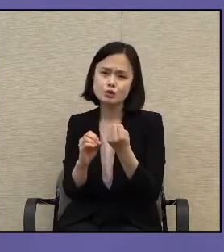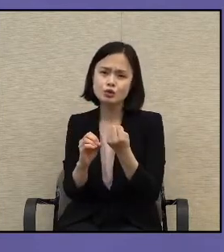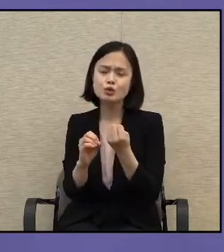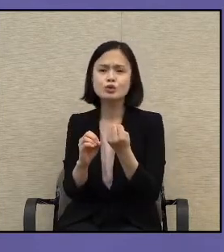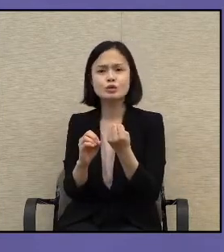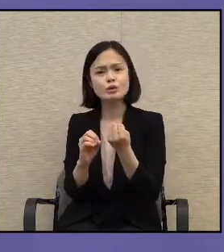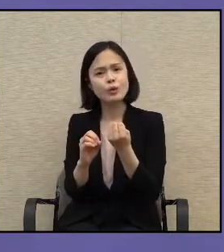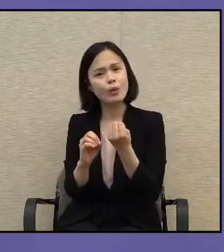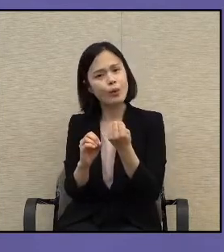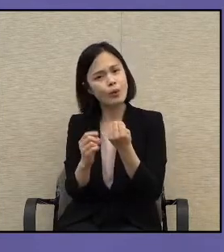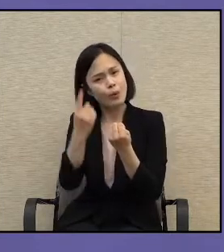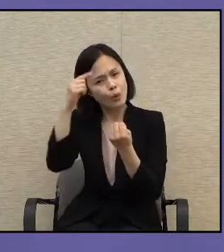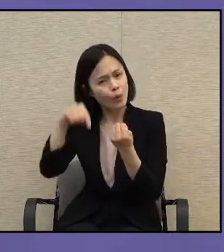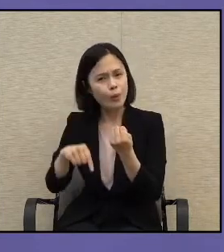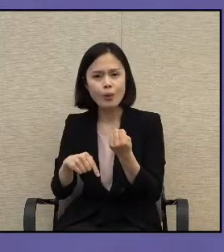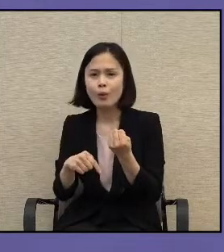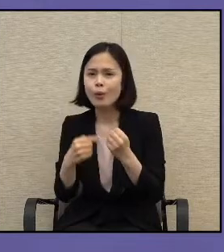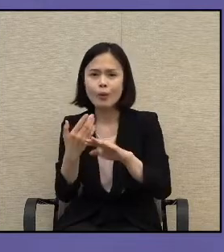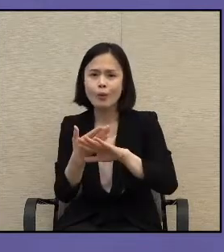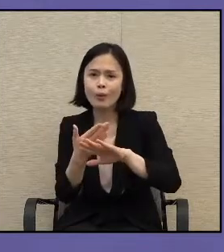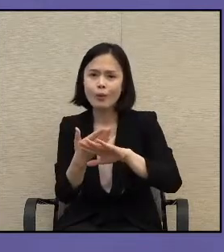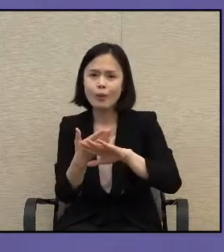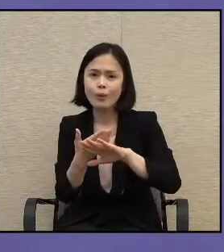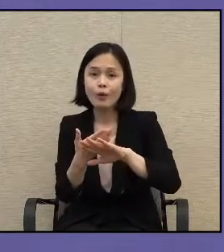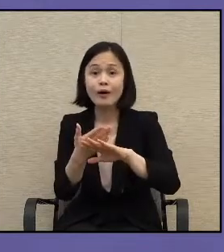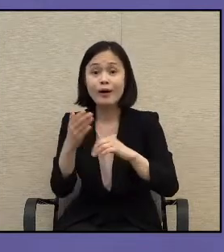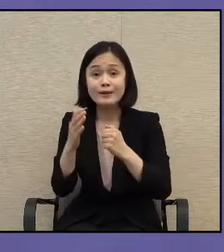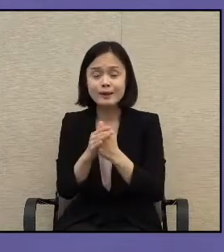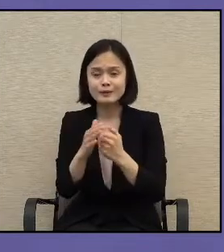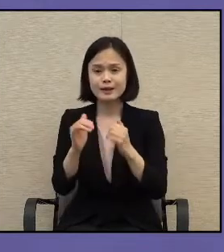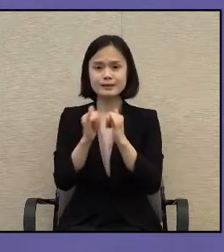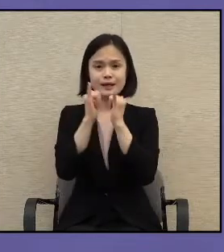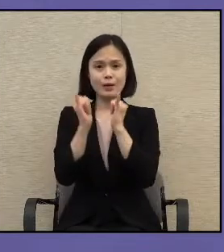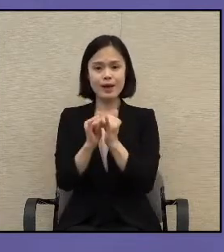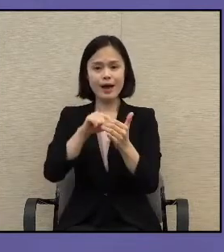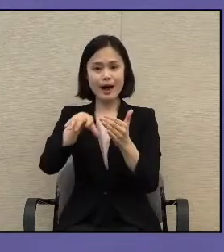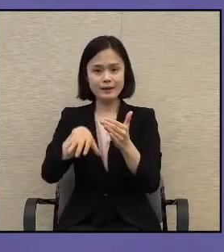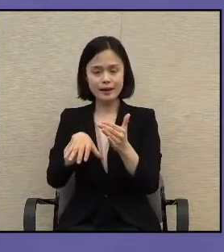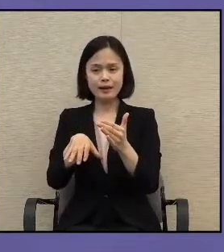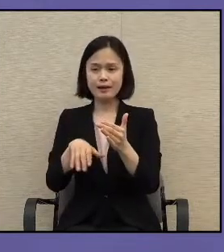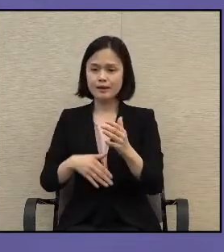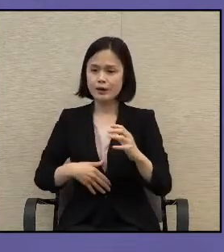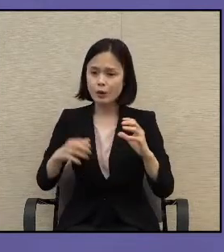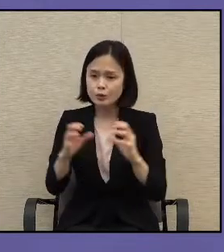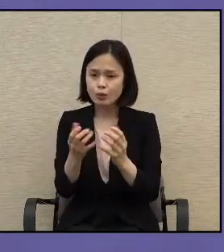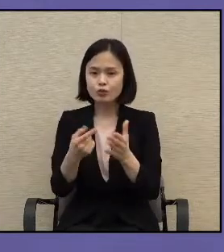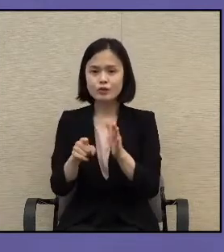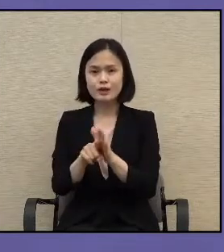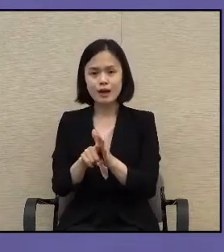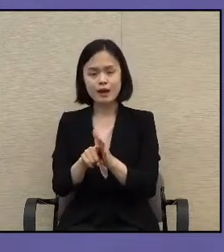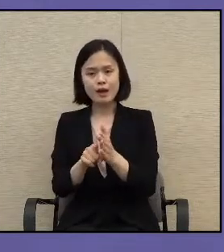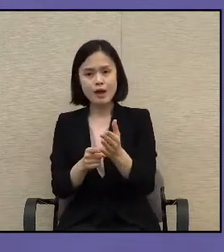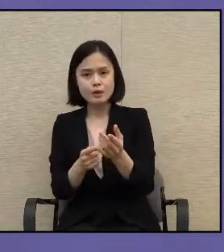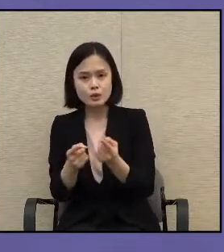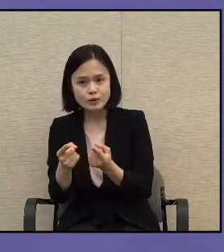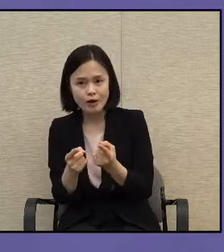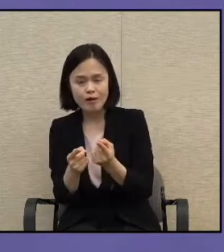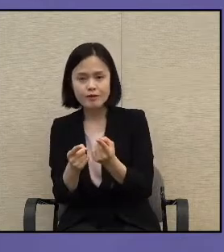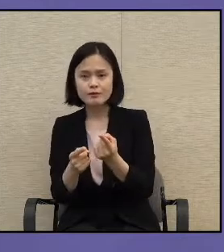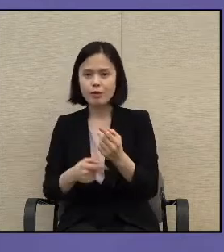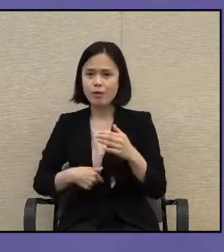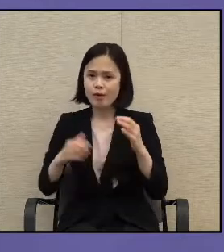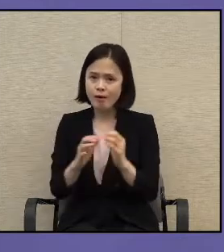사회적 중재라고 하는 말들로 하는 것 같습니다. 그래서 이런 이제 소셜